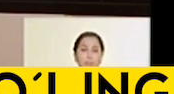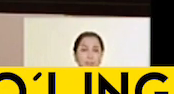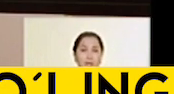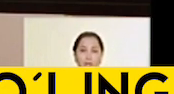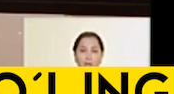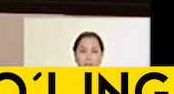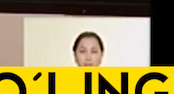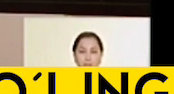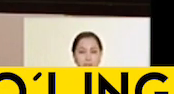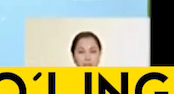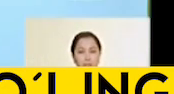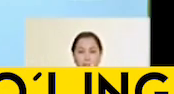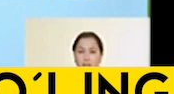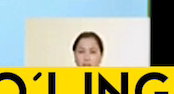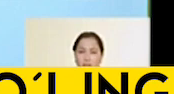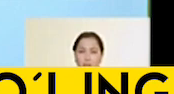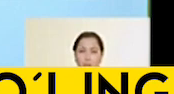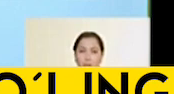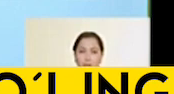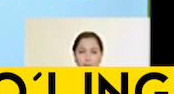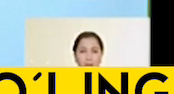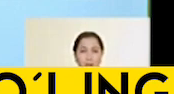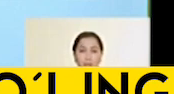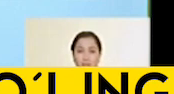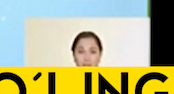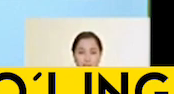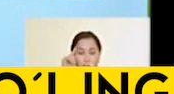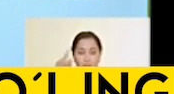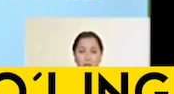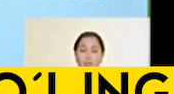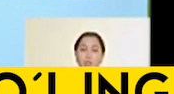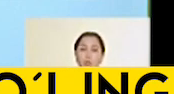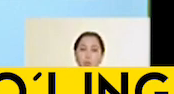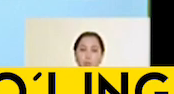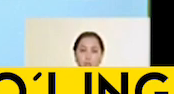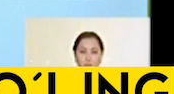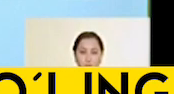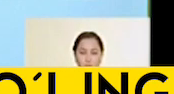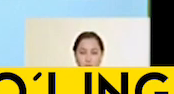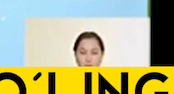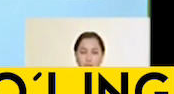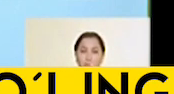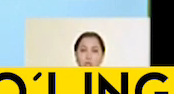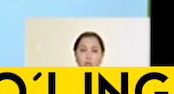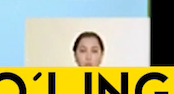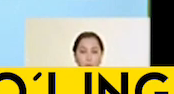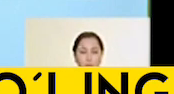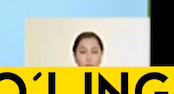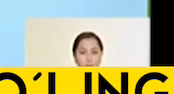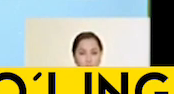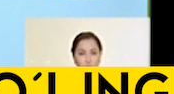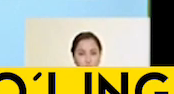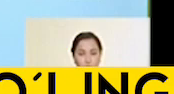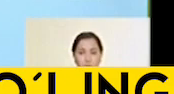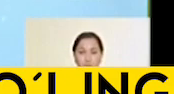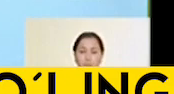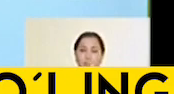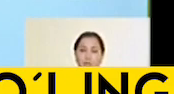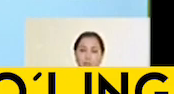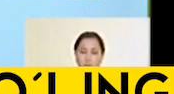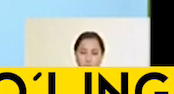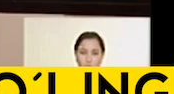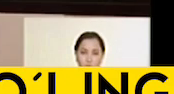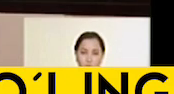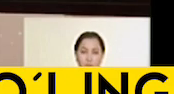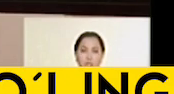tarixiy sana va bayramlarni bilasiz? Ularning nomini yozing va imlosini tushuntiring. Aziz